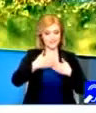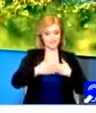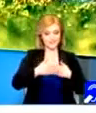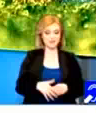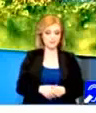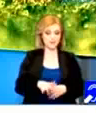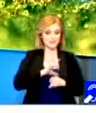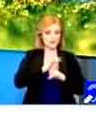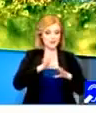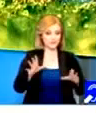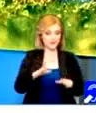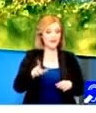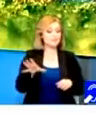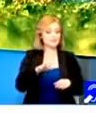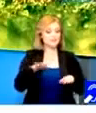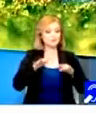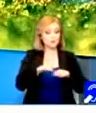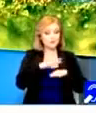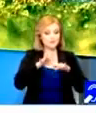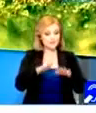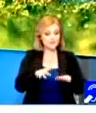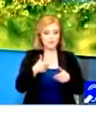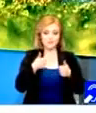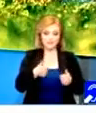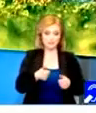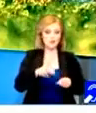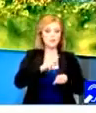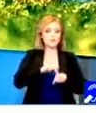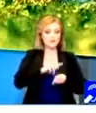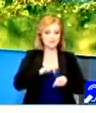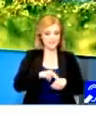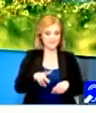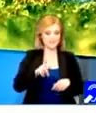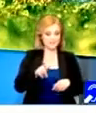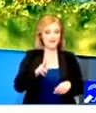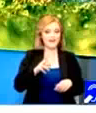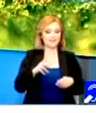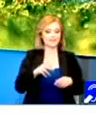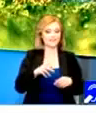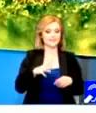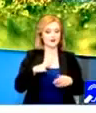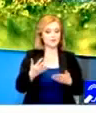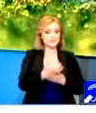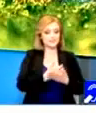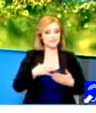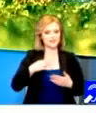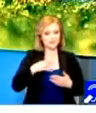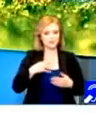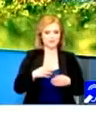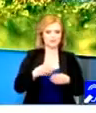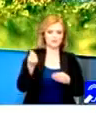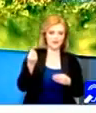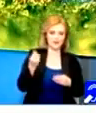de binefacere ajung să fie tot mai numeroase. Militarii de la Inspectoratul General de Carabinieri au strâns hăinuțe, alimente și bani pentru a le oferi